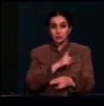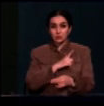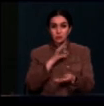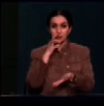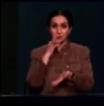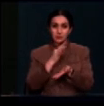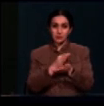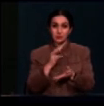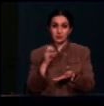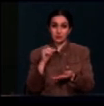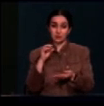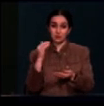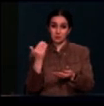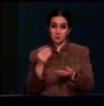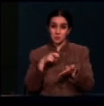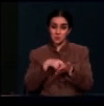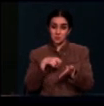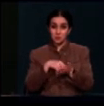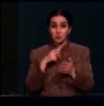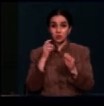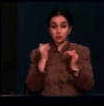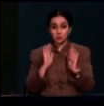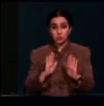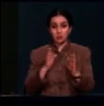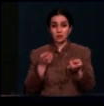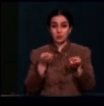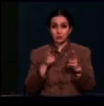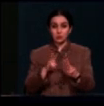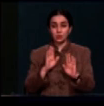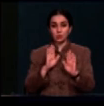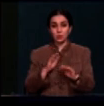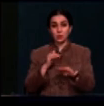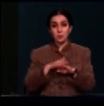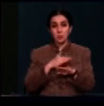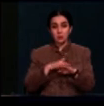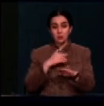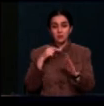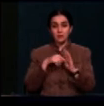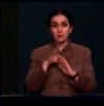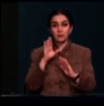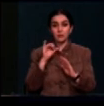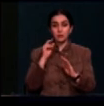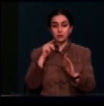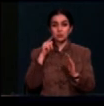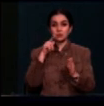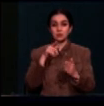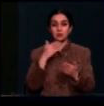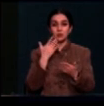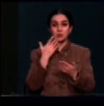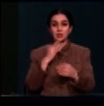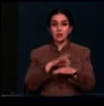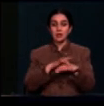ответа на них. Теперь во мне осталось только благоговение, вечное преклонение и